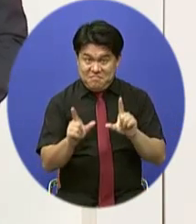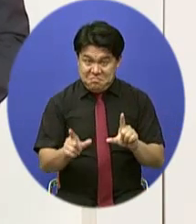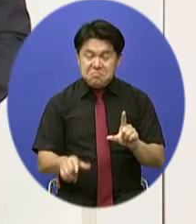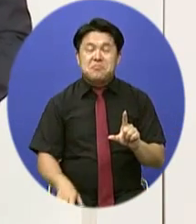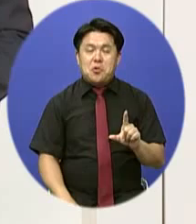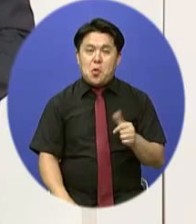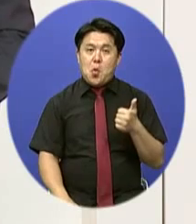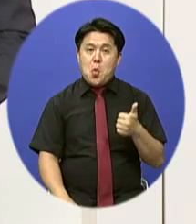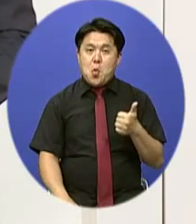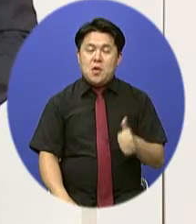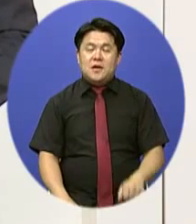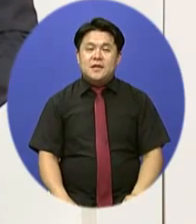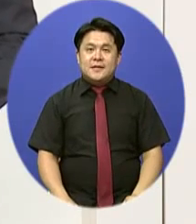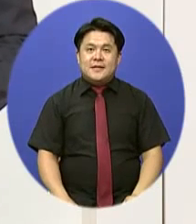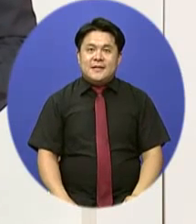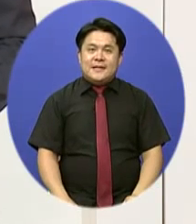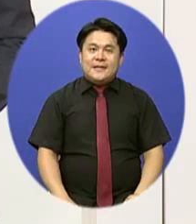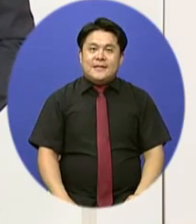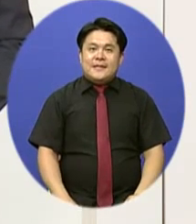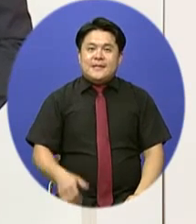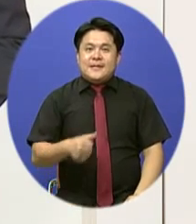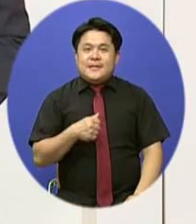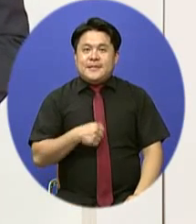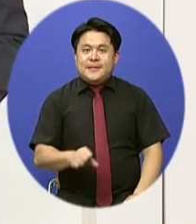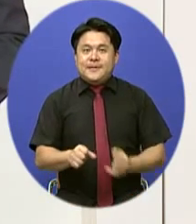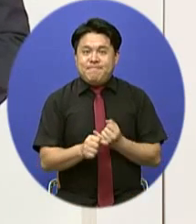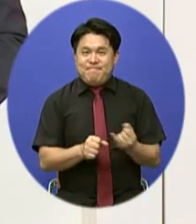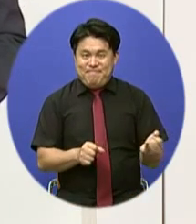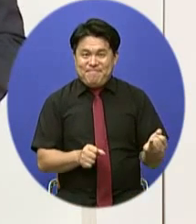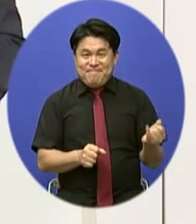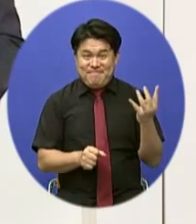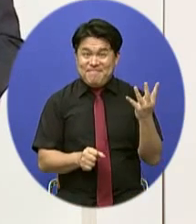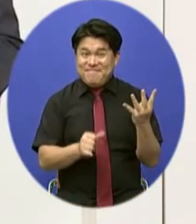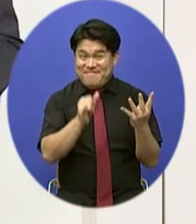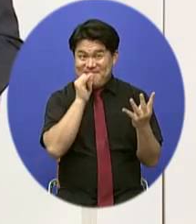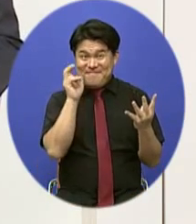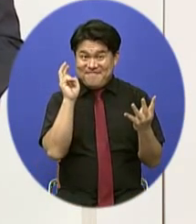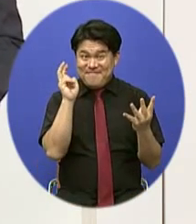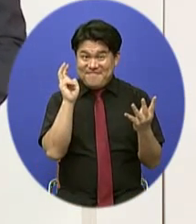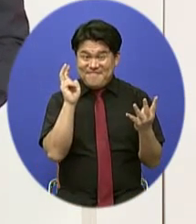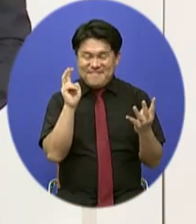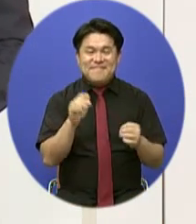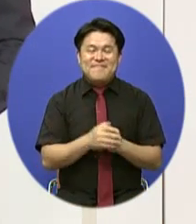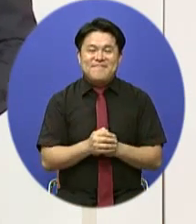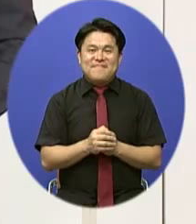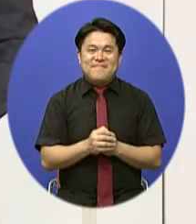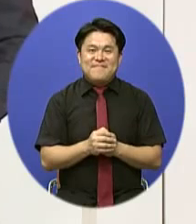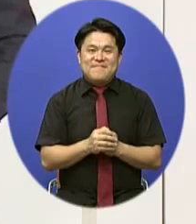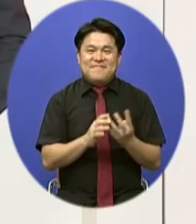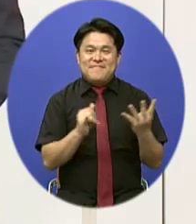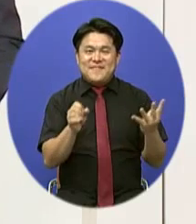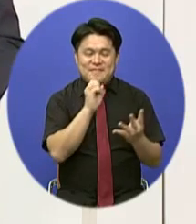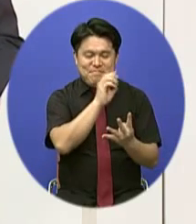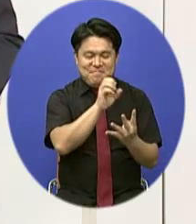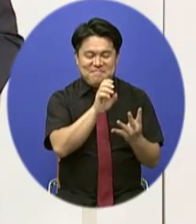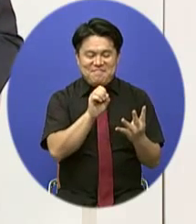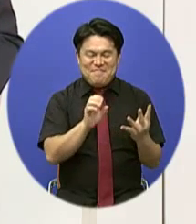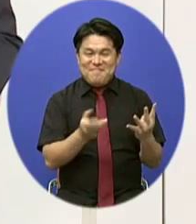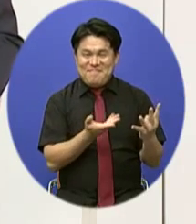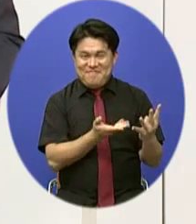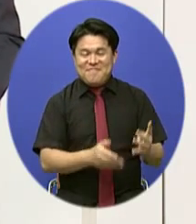좋죠. 자, 예쁜 아들 며느리들에게 네. 네, 며느리들에게 한 말씀 하세요,